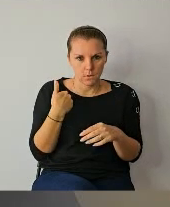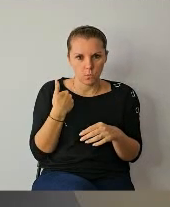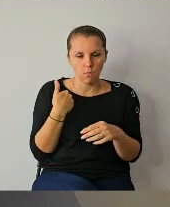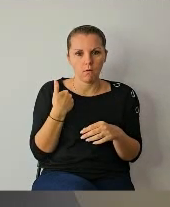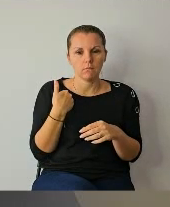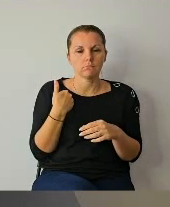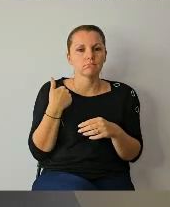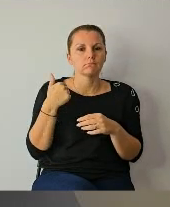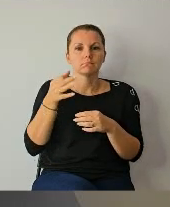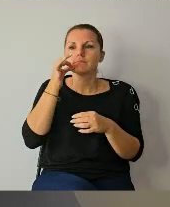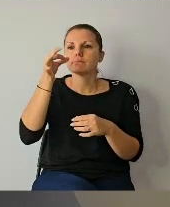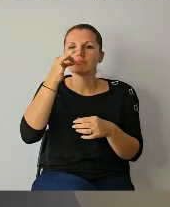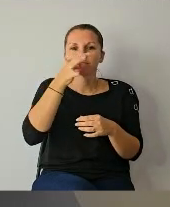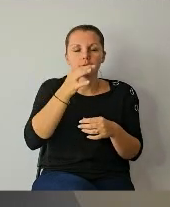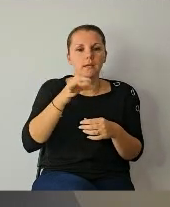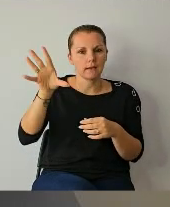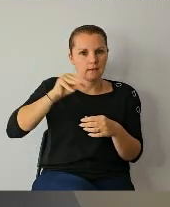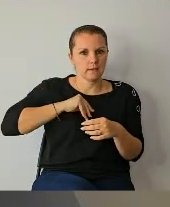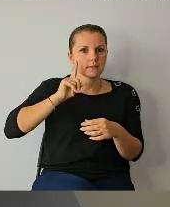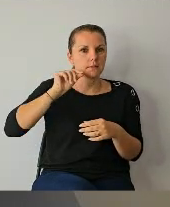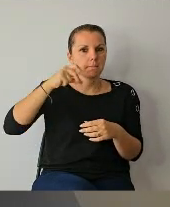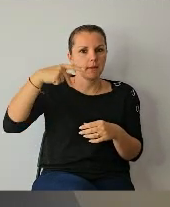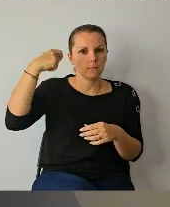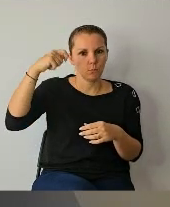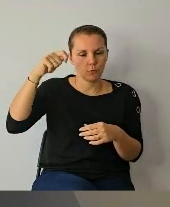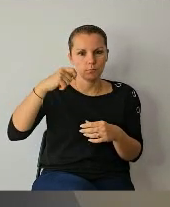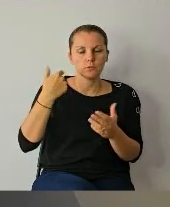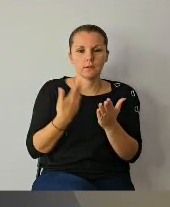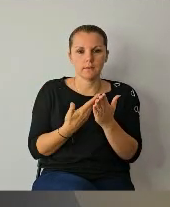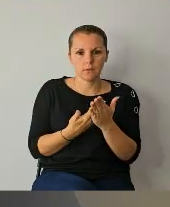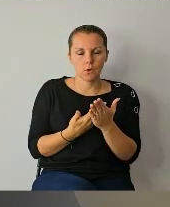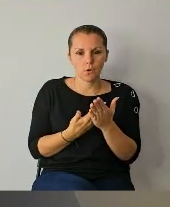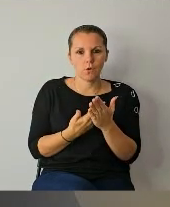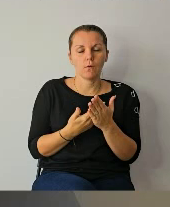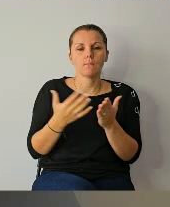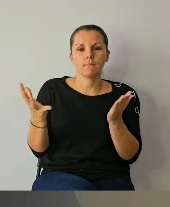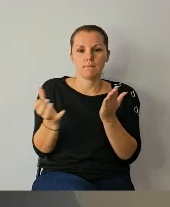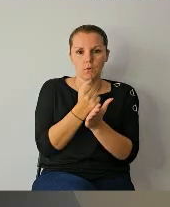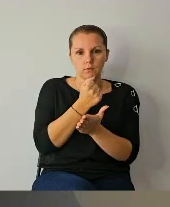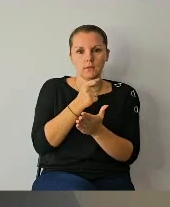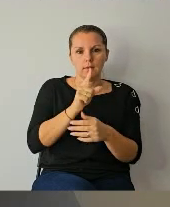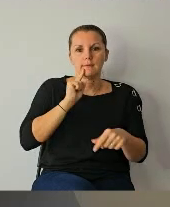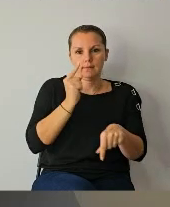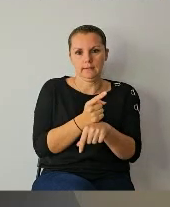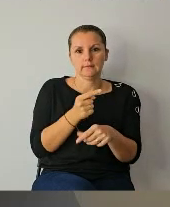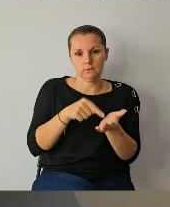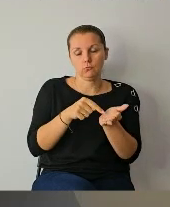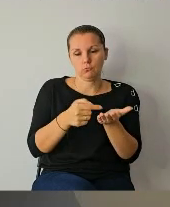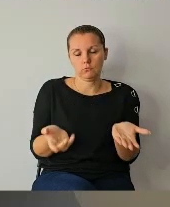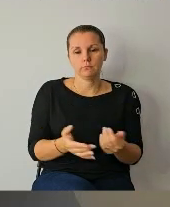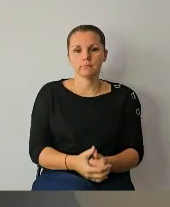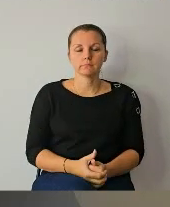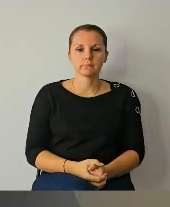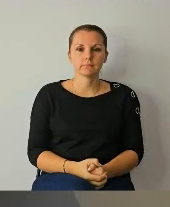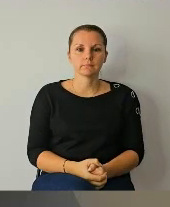zrobiliśmy tutaj rozeznanie z panem burmistrzem, dlatego też została taka podjęta decyzja.